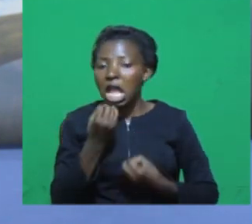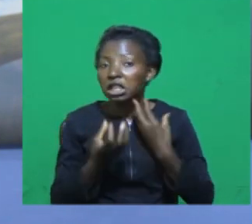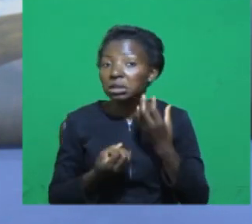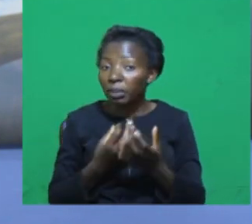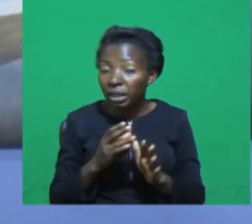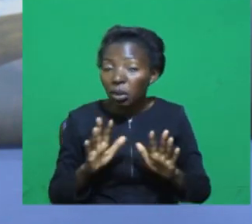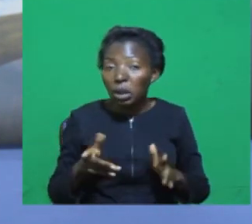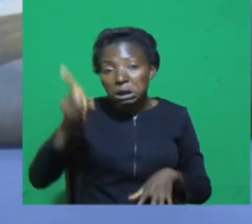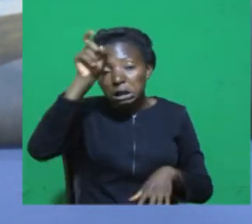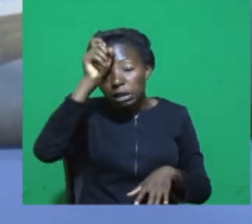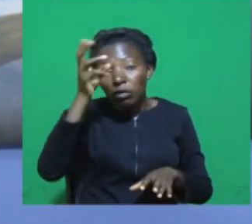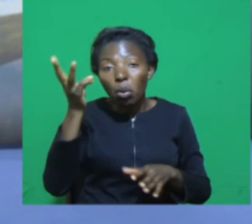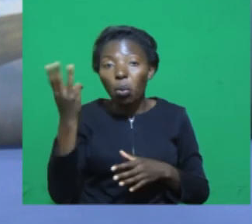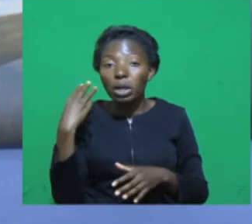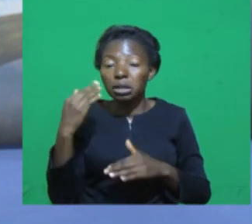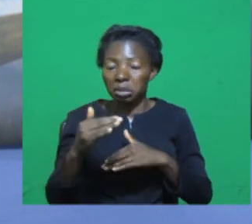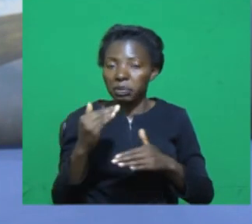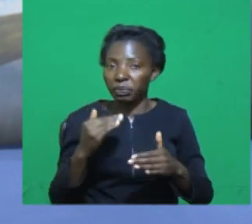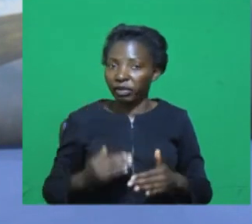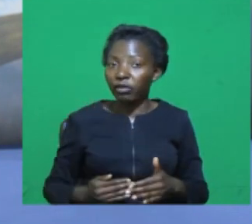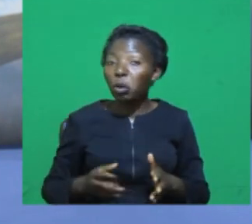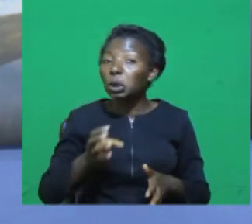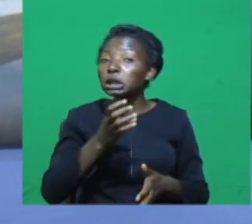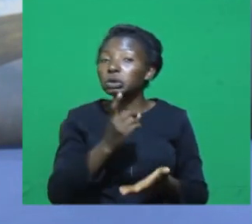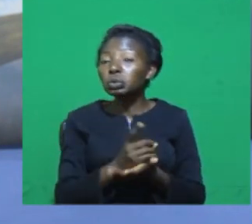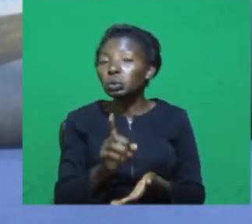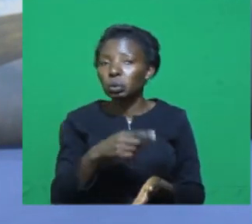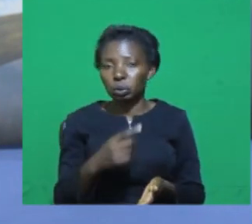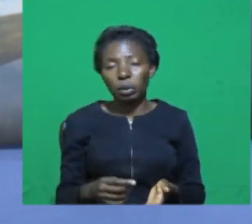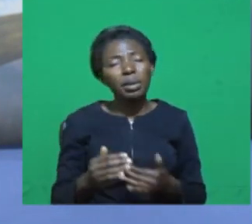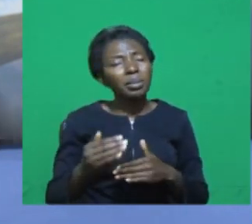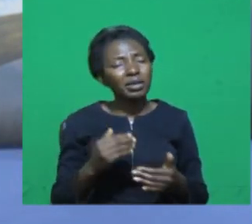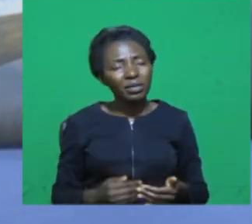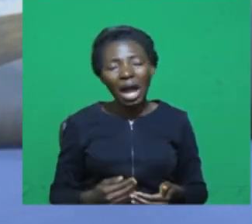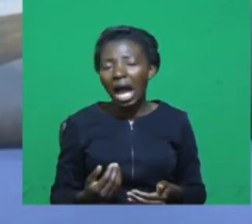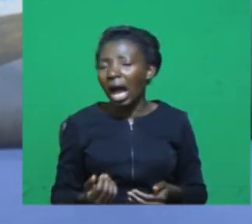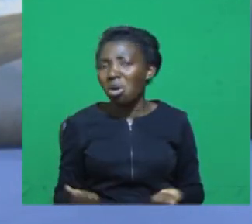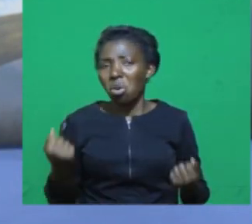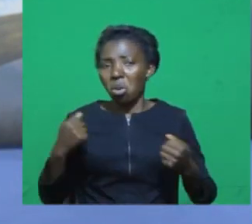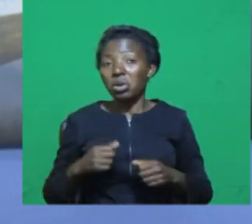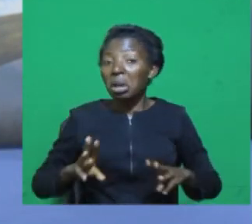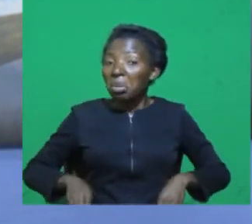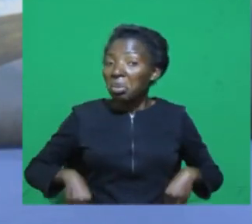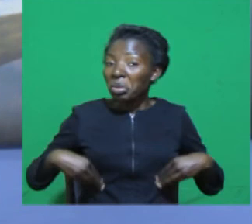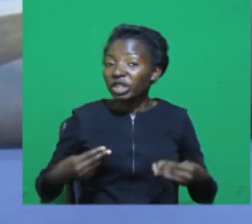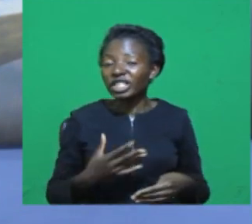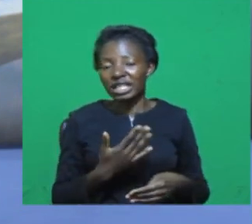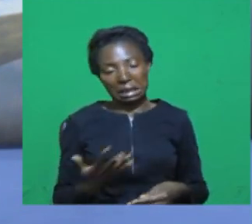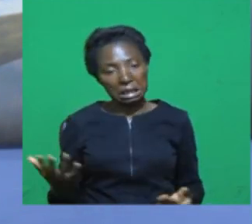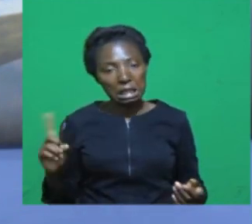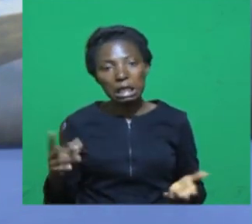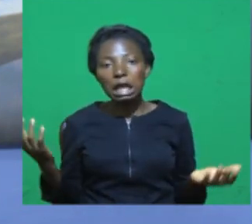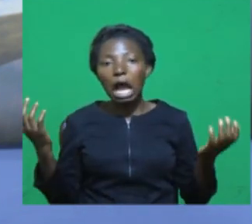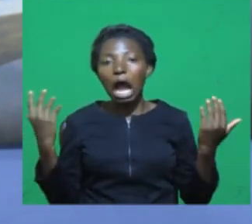chimiro chaive naSatani. Alright. Kuti mukusikwa kwake aive dressed with ma precious stones. Alright. Anga